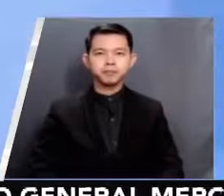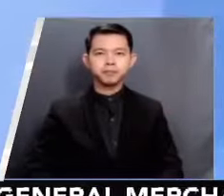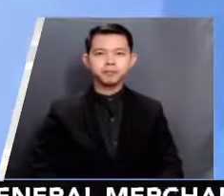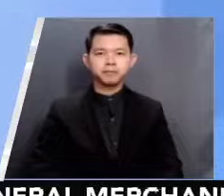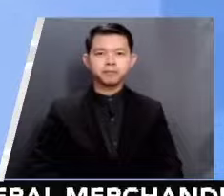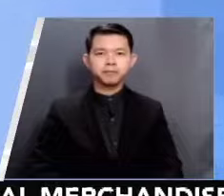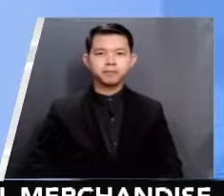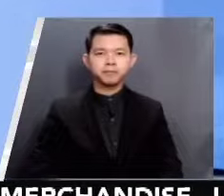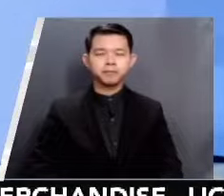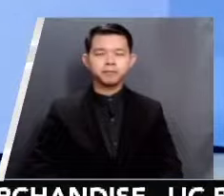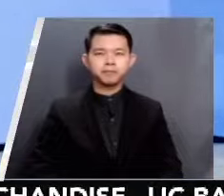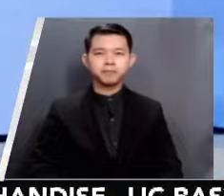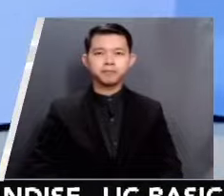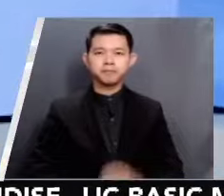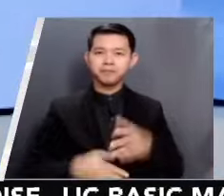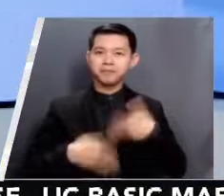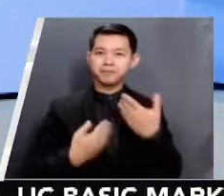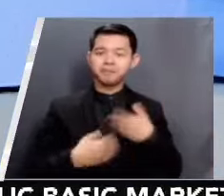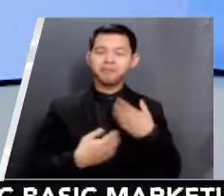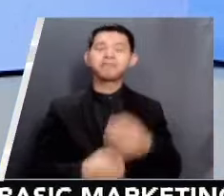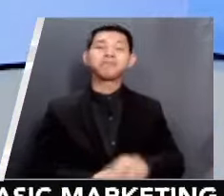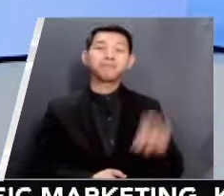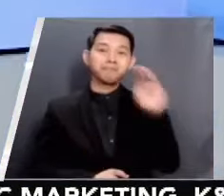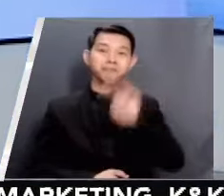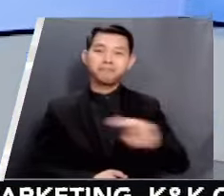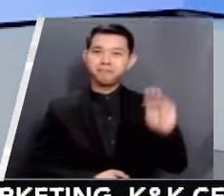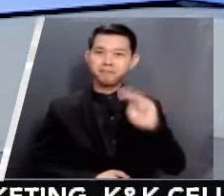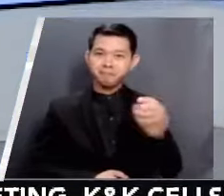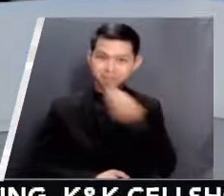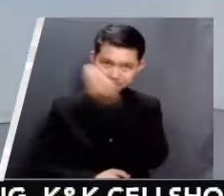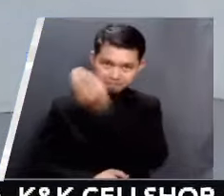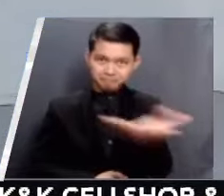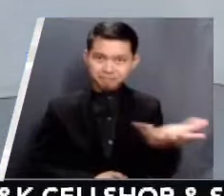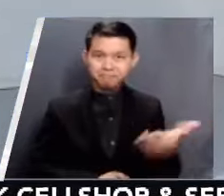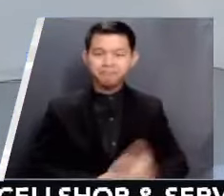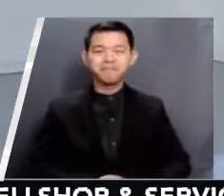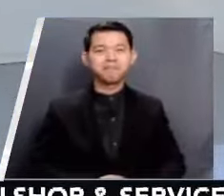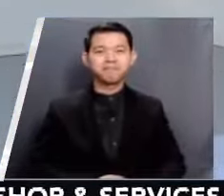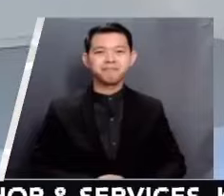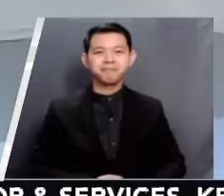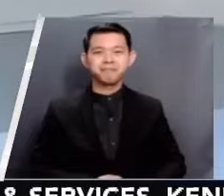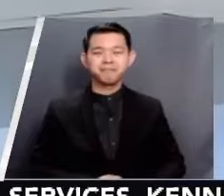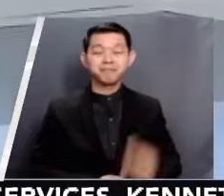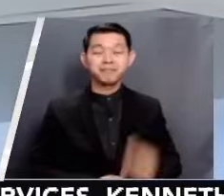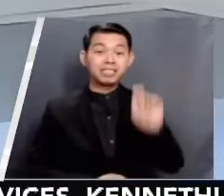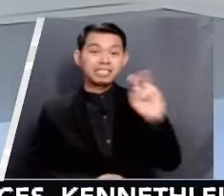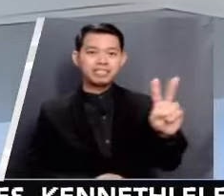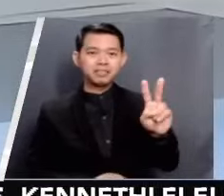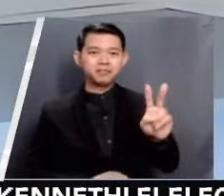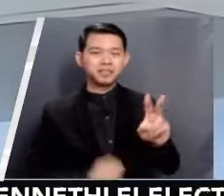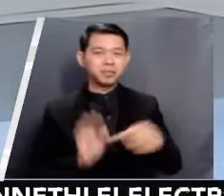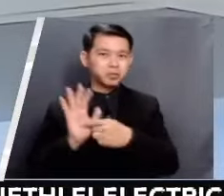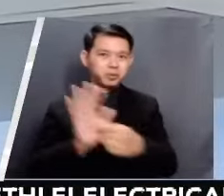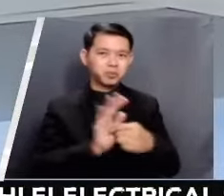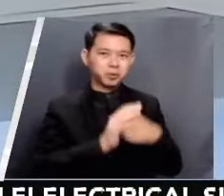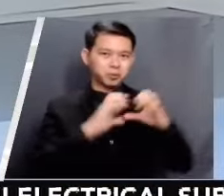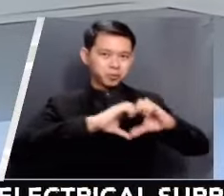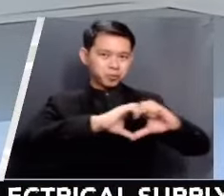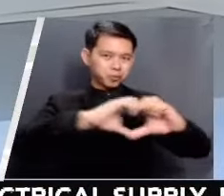Happy Monday, mga Mari at Pare! Hindi lang pang telebisyon ang pagpapakilig ng Tambalang Barda o